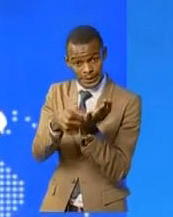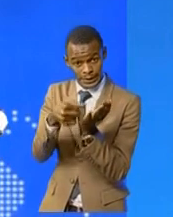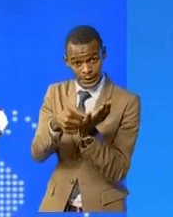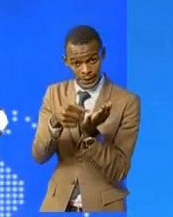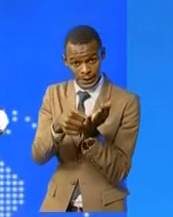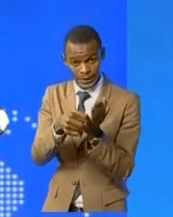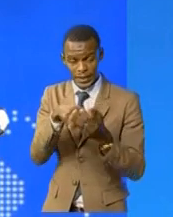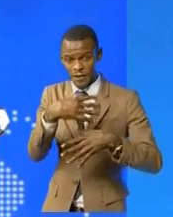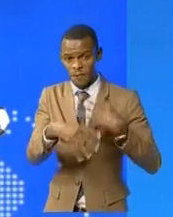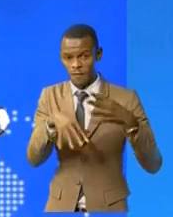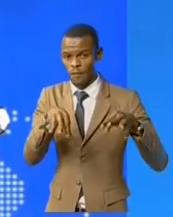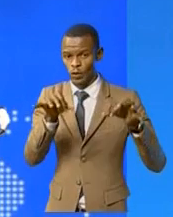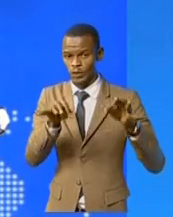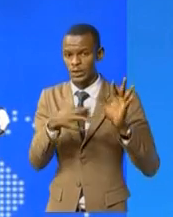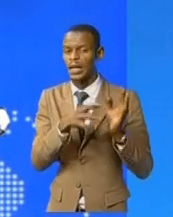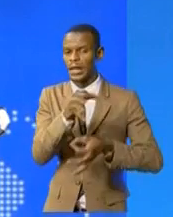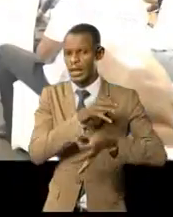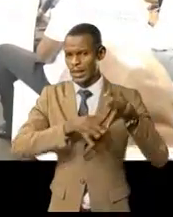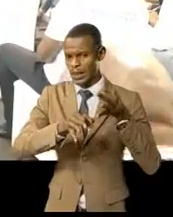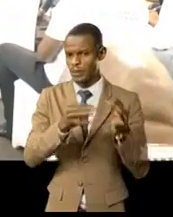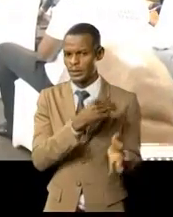empêché, Molendo Sakombi. Reportage.